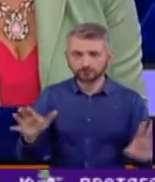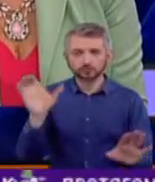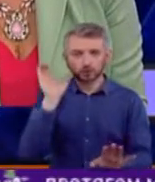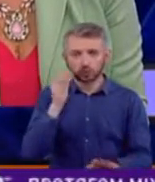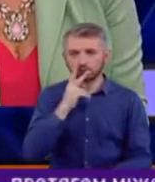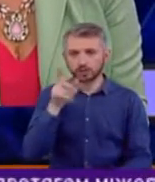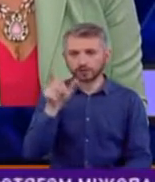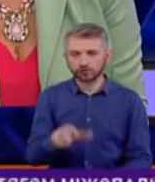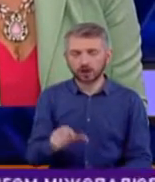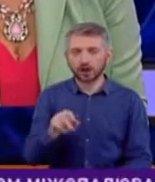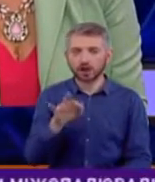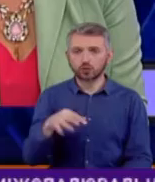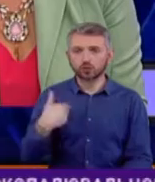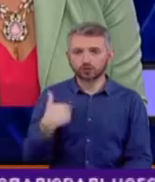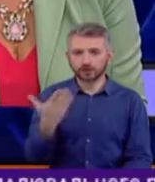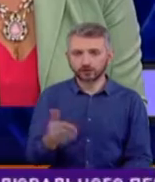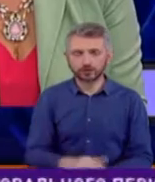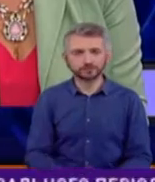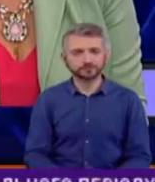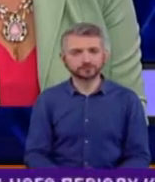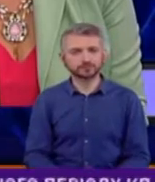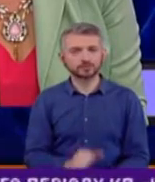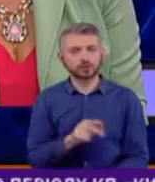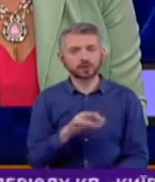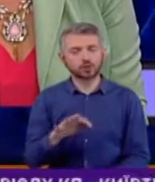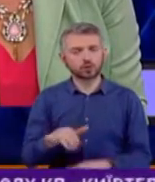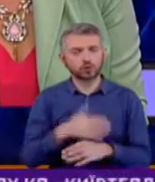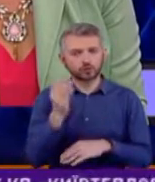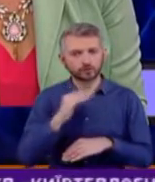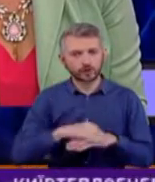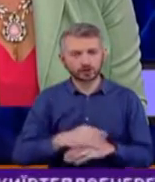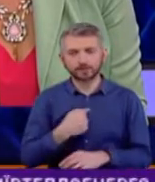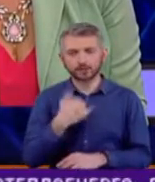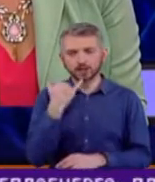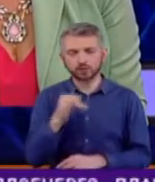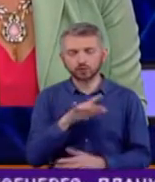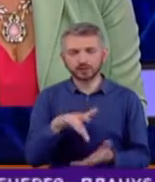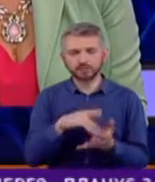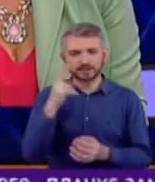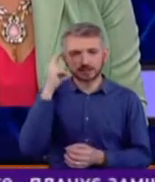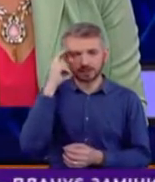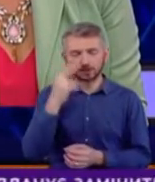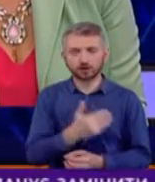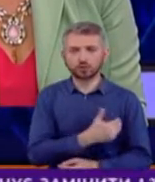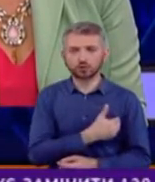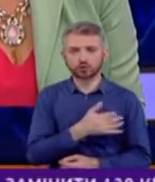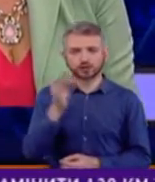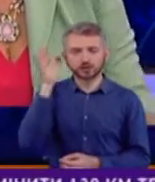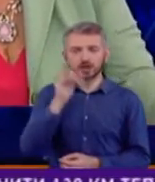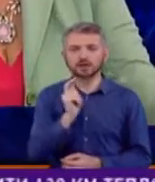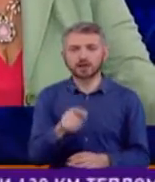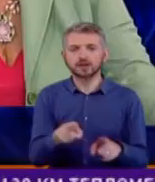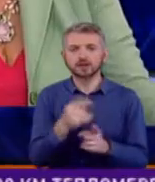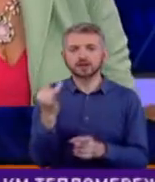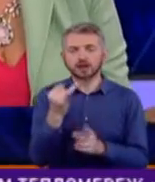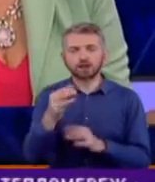Алло, алло, добрий вечір. Алло, слухаємо. Алло, доброго вечора. Добрий вечір. Я Зоня з міста Києва. Дуже приємно. І хочу згадати такий